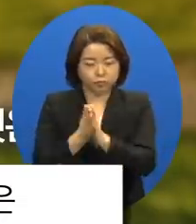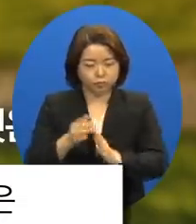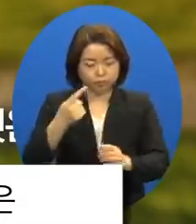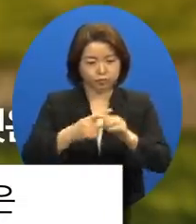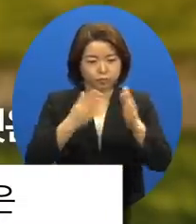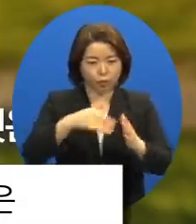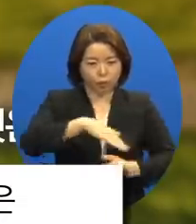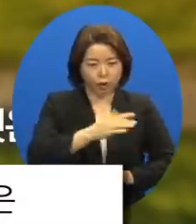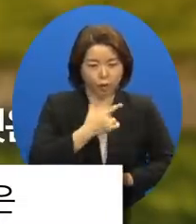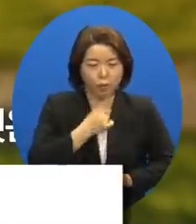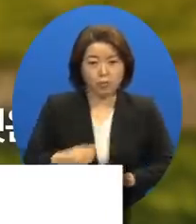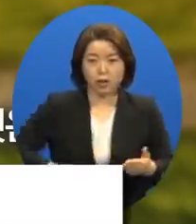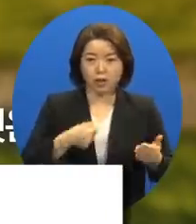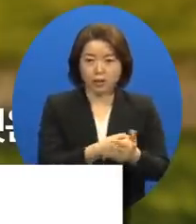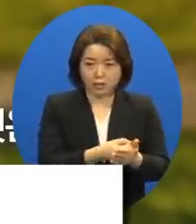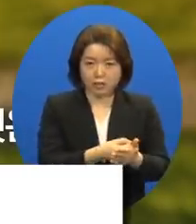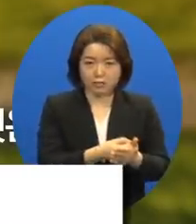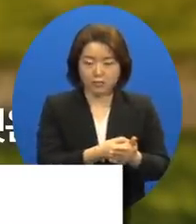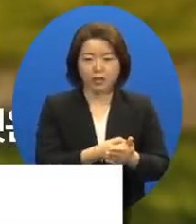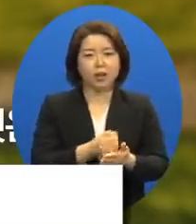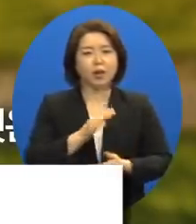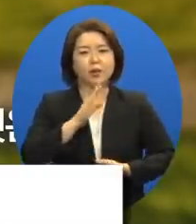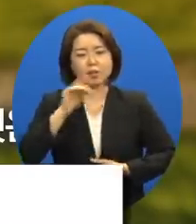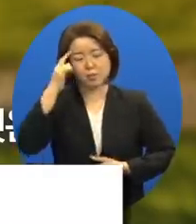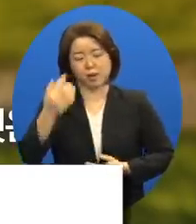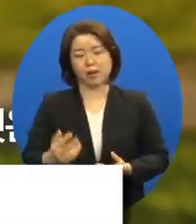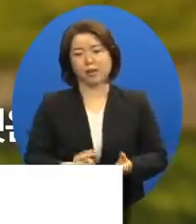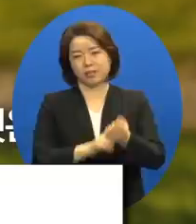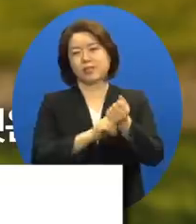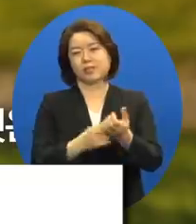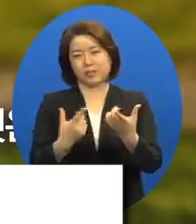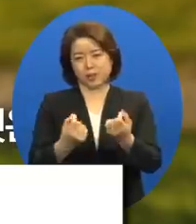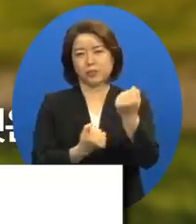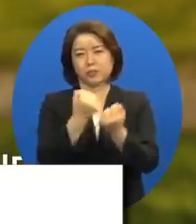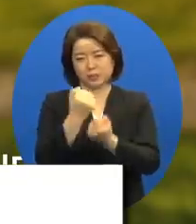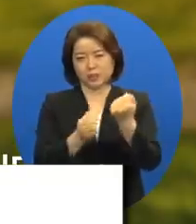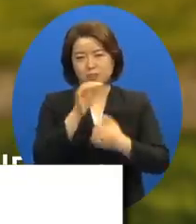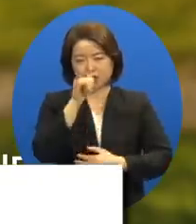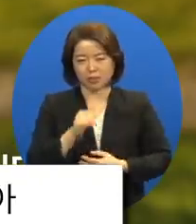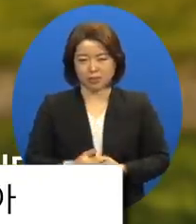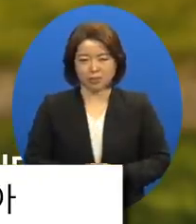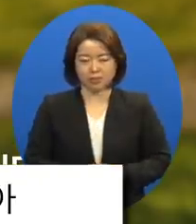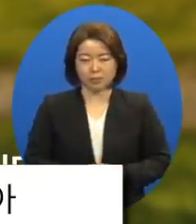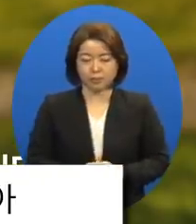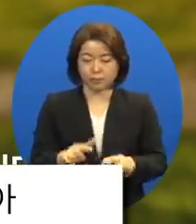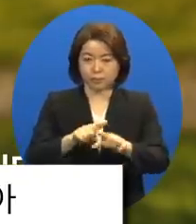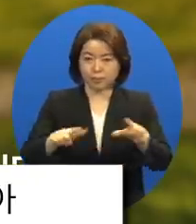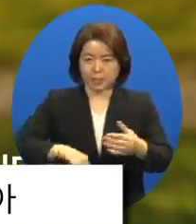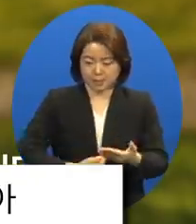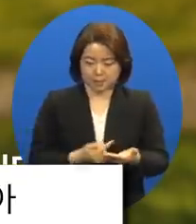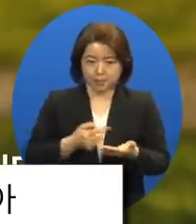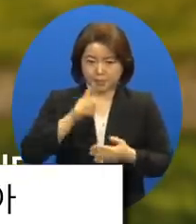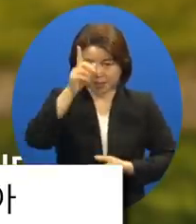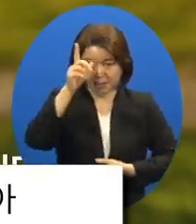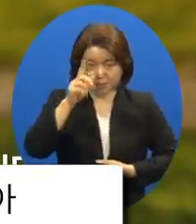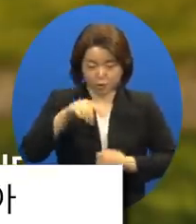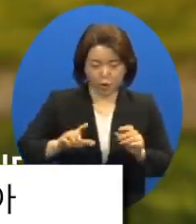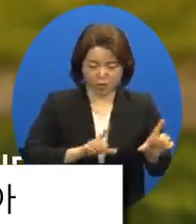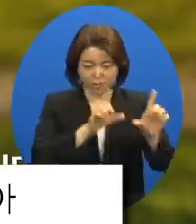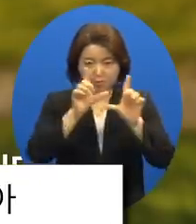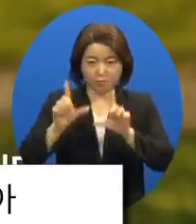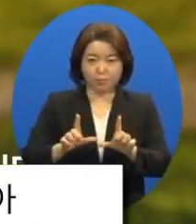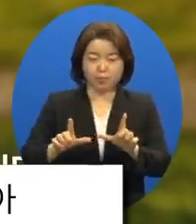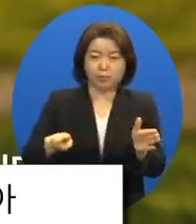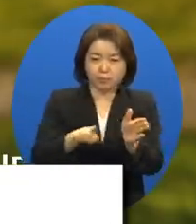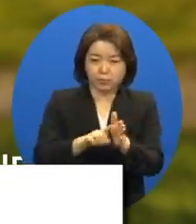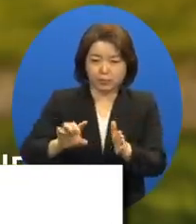게 심했던 것은 정말 기적이라고 밖에는 설명할 수 없습니다 평소 독실한 크리스찬 이 어떤 사촌 동생의 도움을